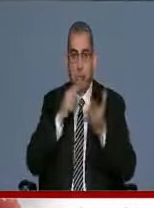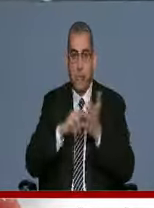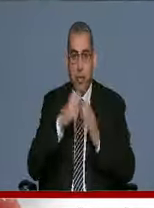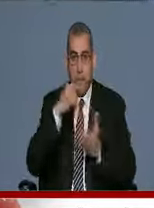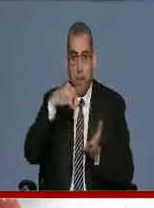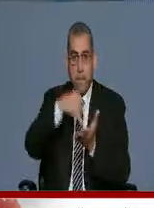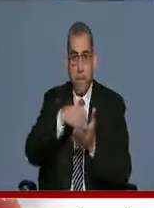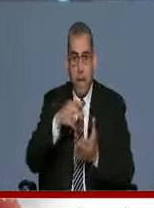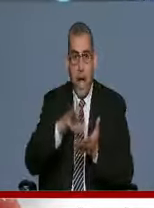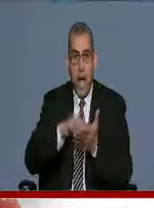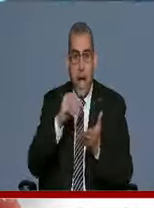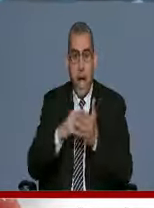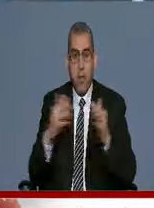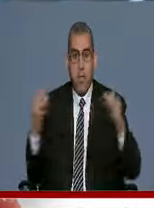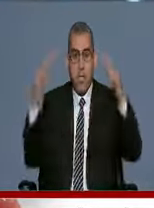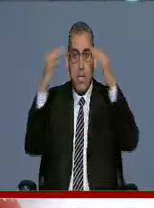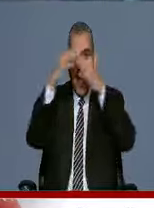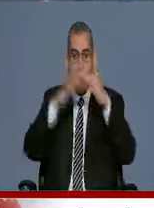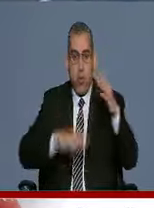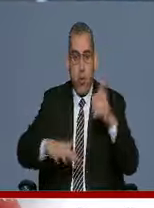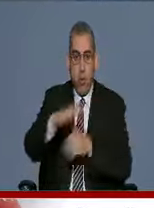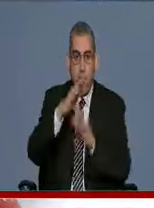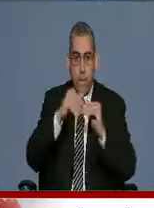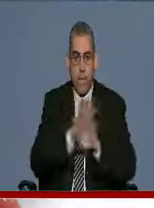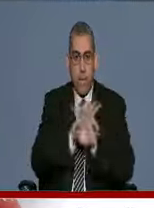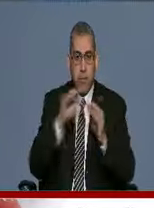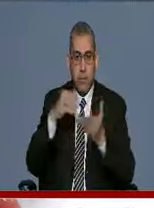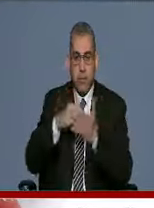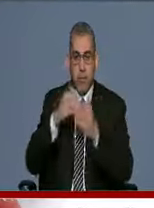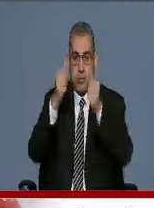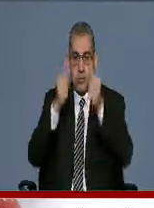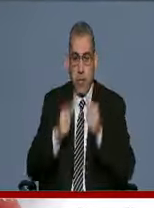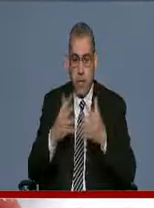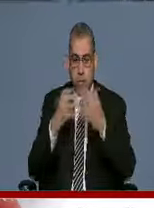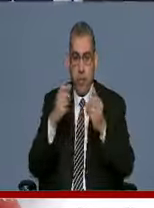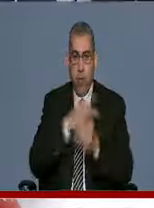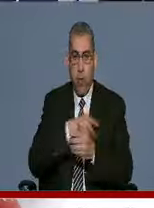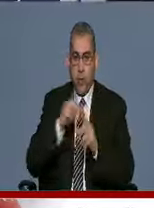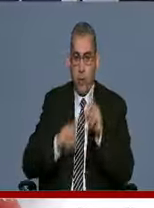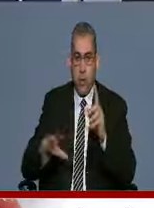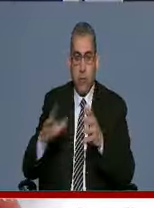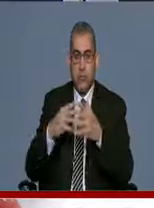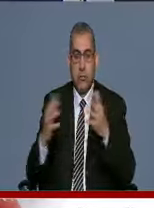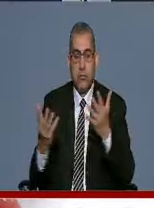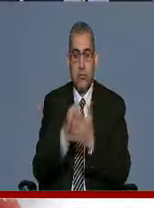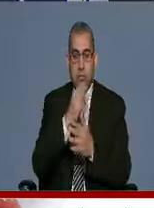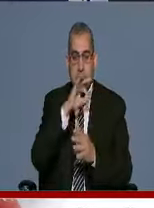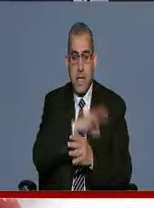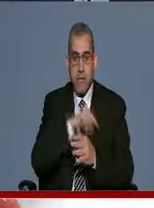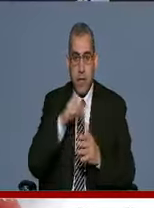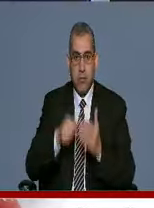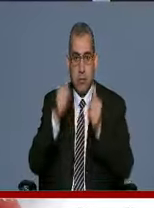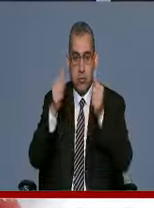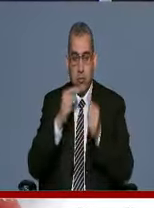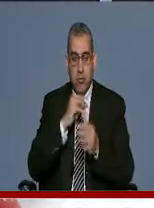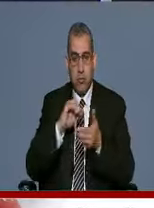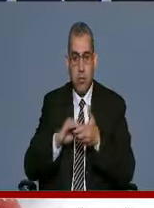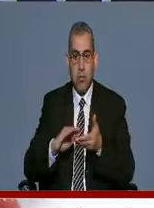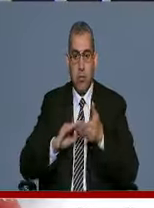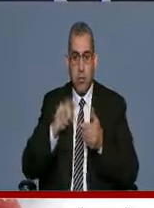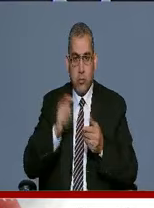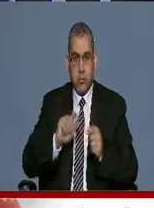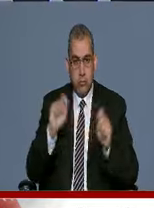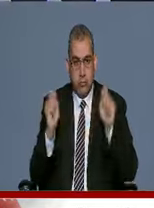المركز هو اول سحابة وطنية مصرية بتجمع بين مراكز البيانات التابعة للوزارات لتحقيق اقصى استفادة من البيانات، وده هيساعدنا على سرعة التحول